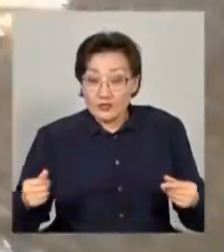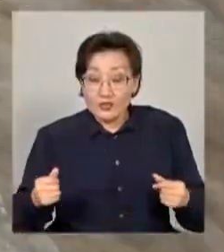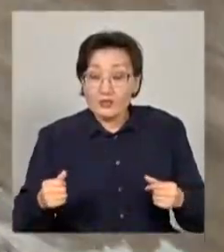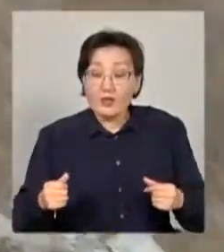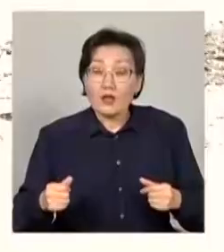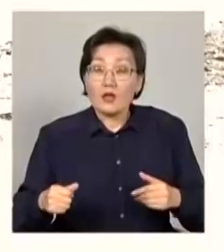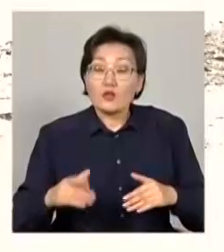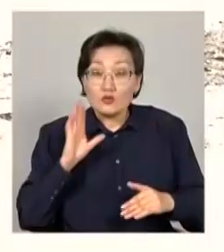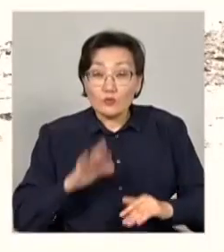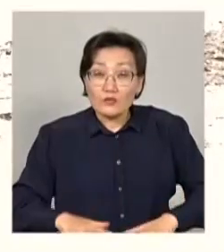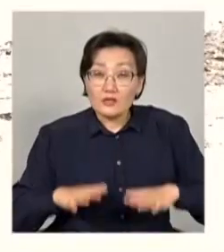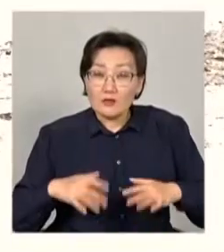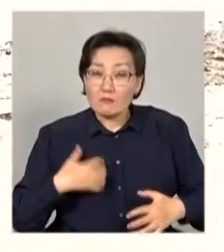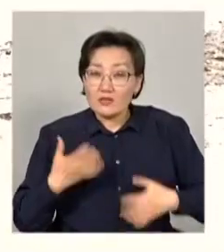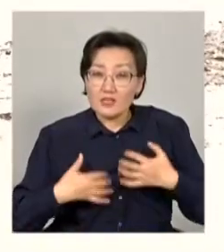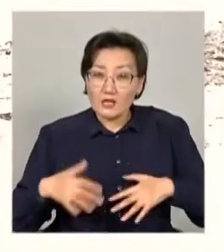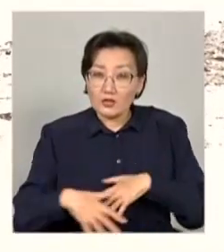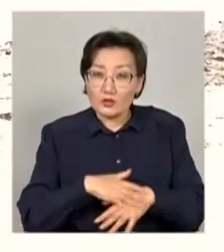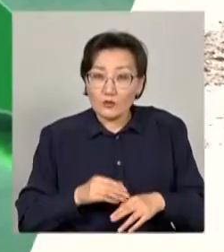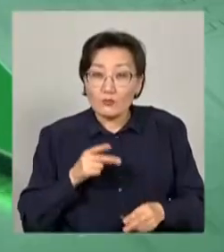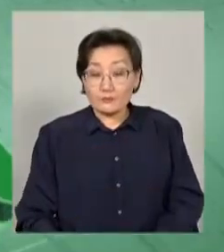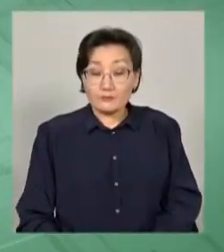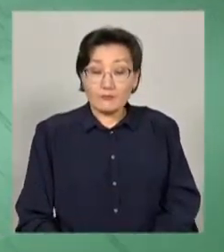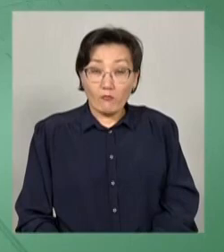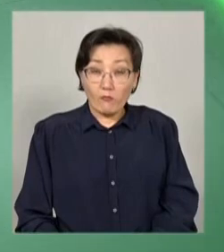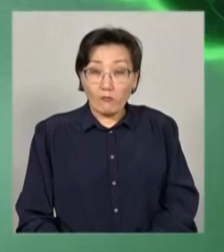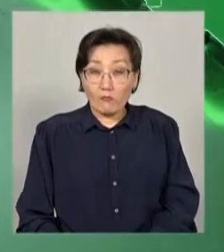сөзін сәлден соң мен Мадина Оқас жеткізем.